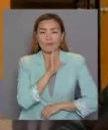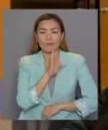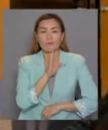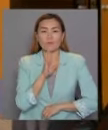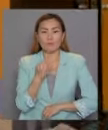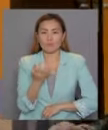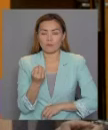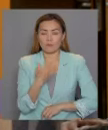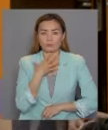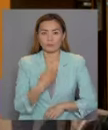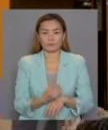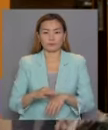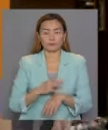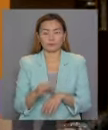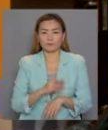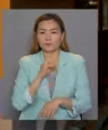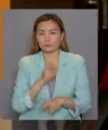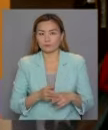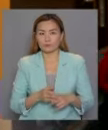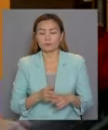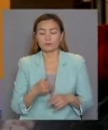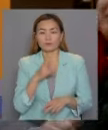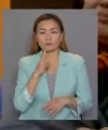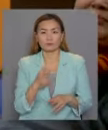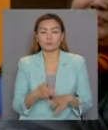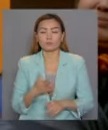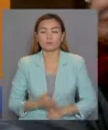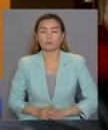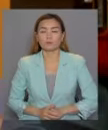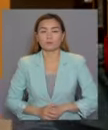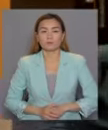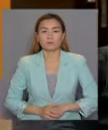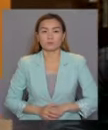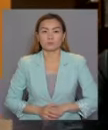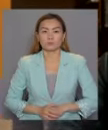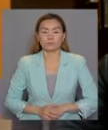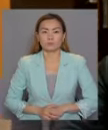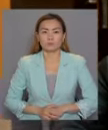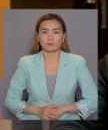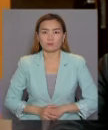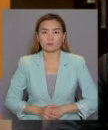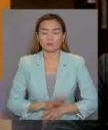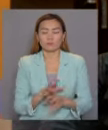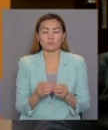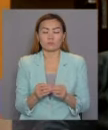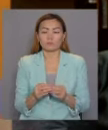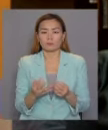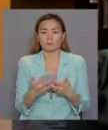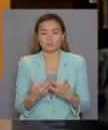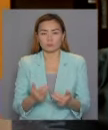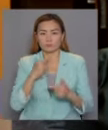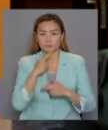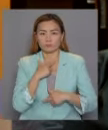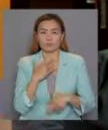сосын өзімнің жұбайым, қарындасым және 2 қызым бар. Осындай соның бәрін қарап есептеп,